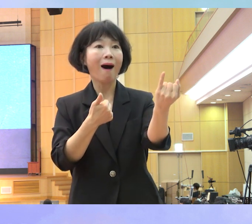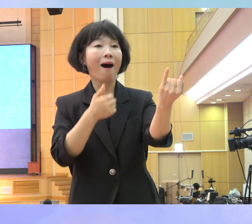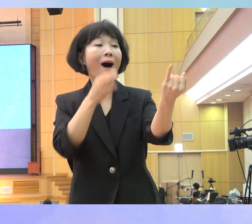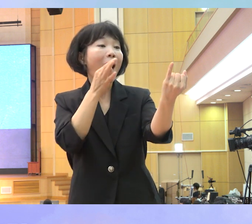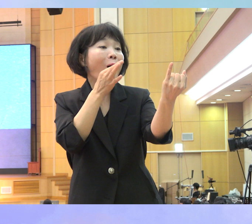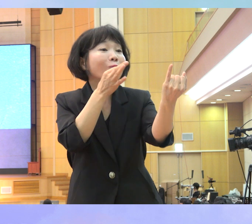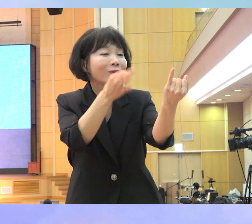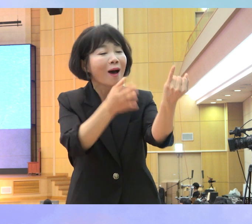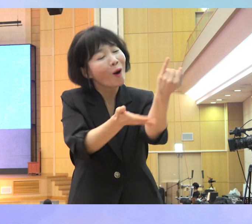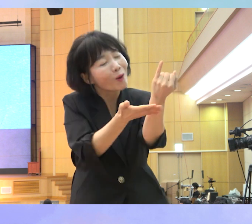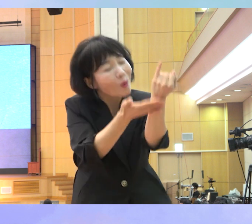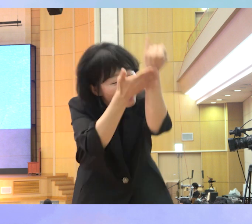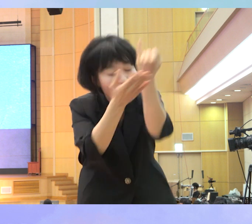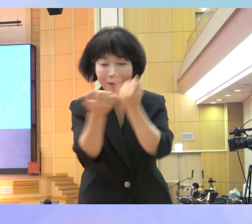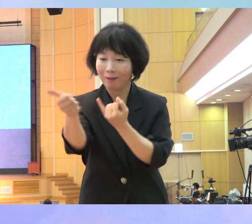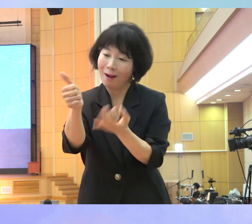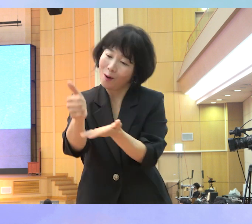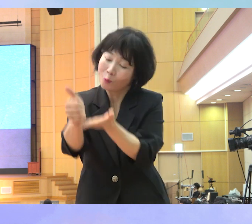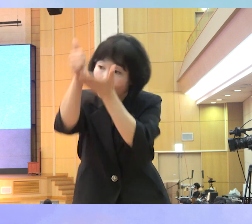존중의 태도입니까?